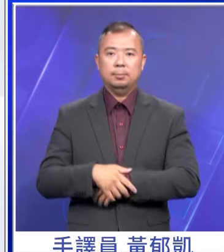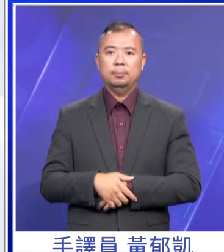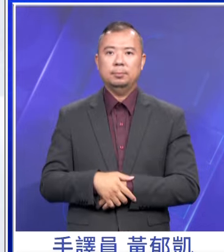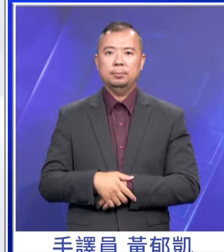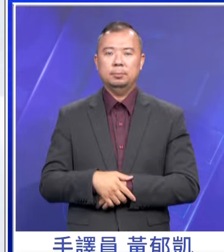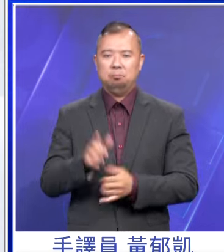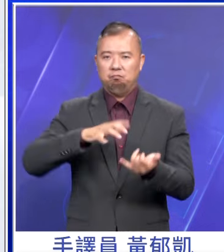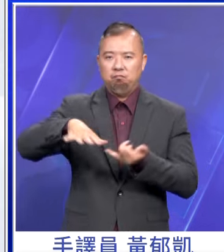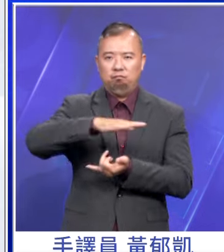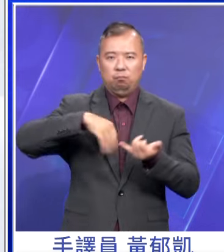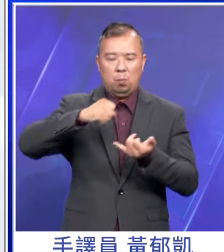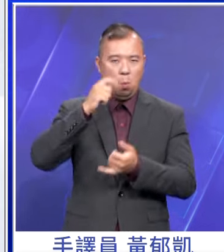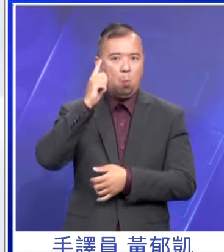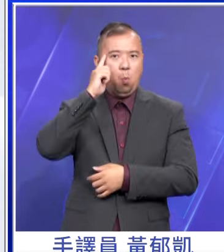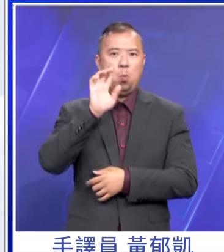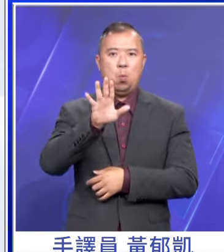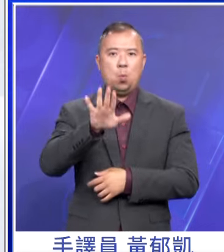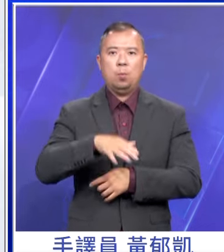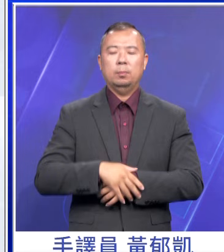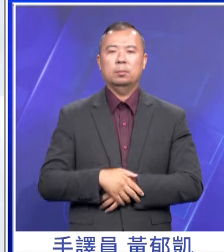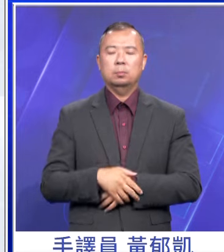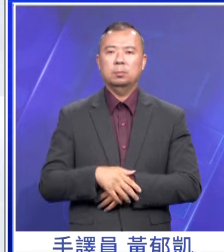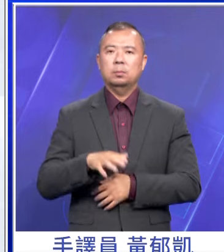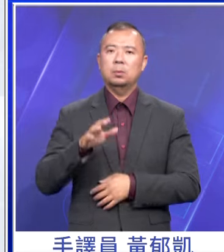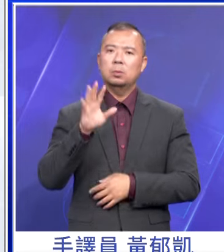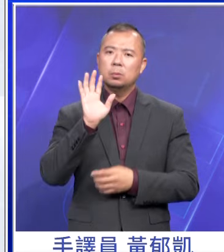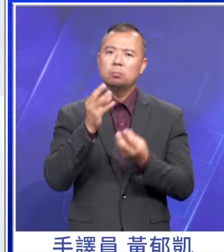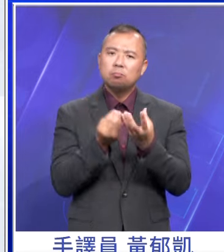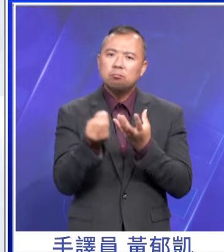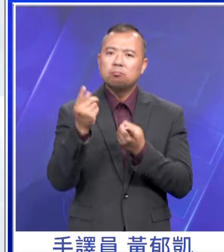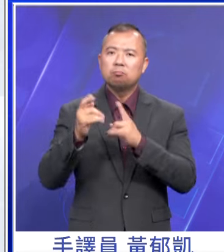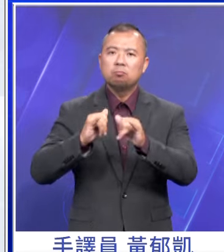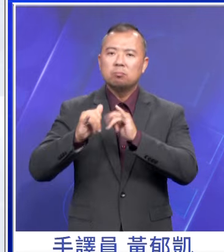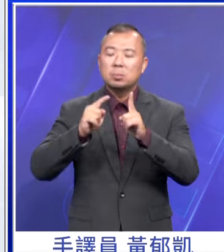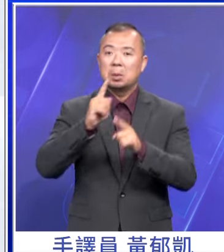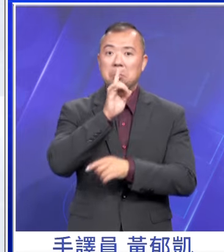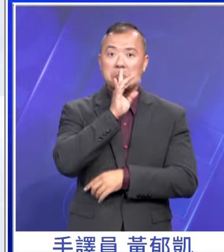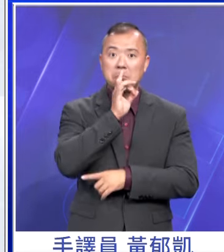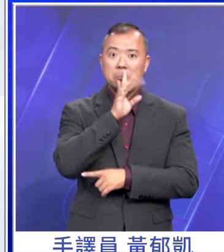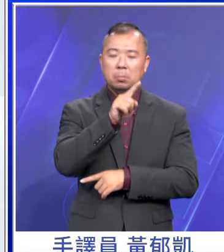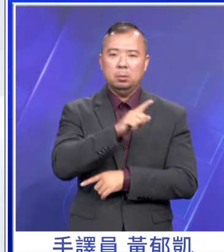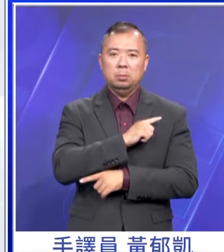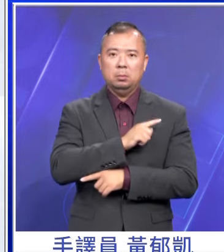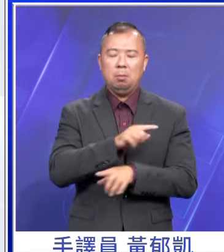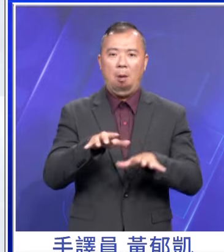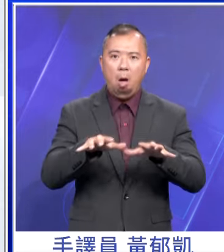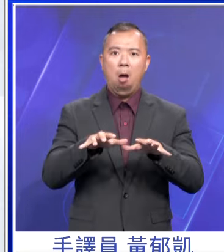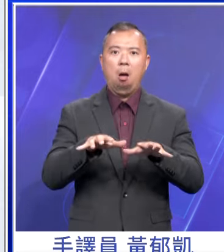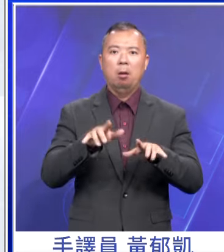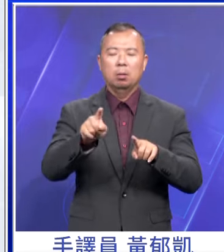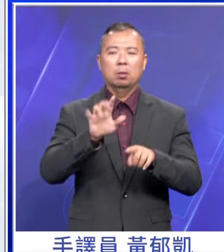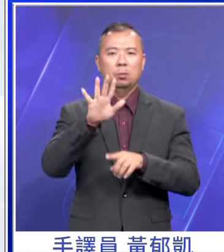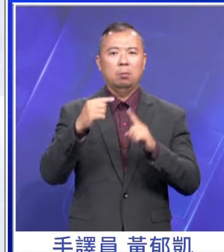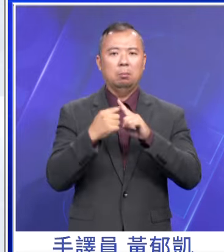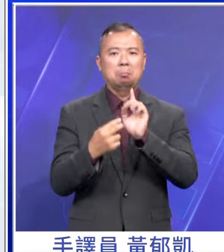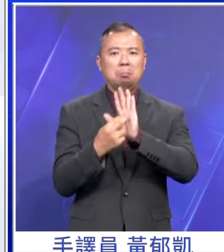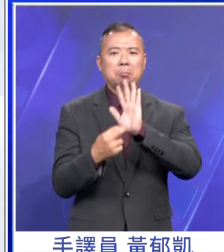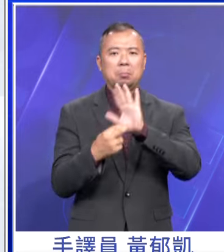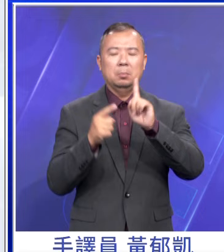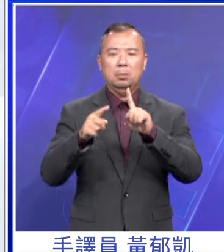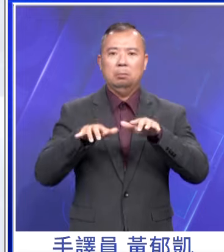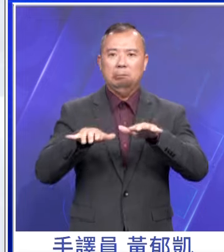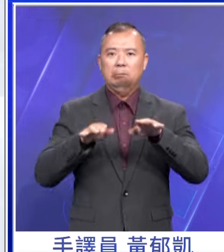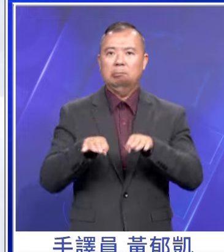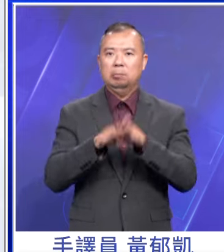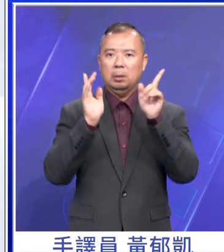全台有感。像是有些民众他在台中就说，当时呢是很用力的晃了一下。那么又有人形容这个地震一开始的时候，